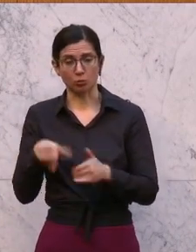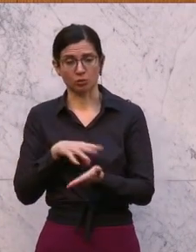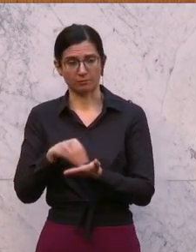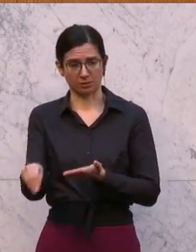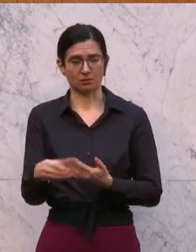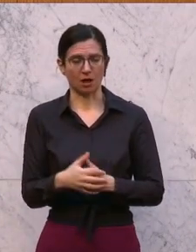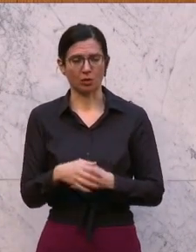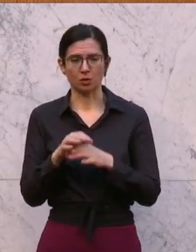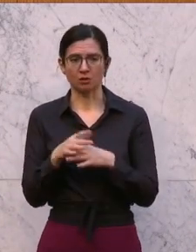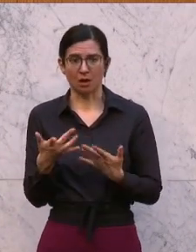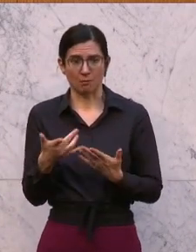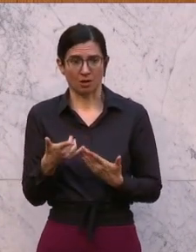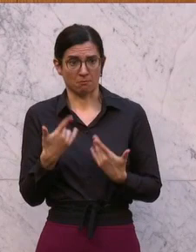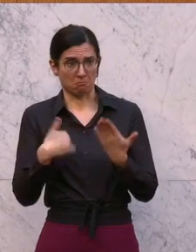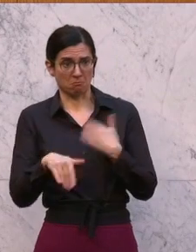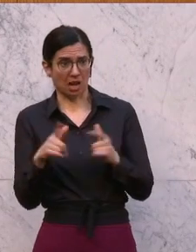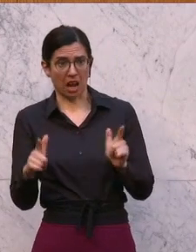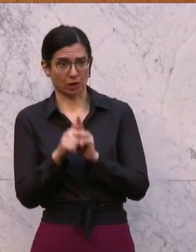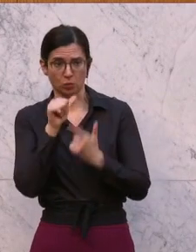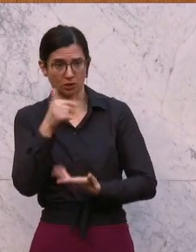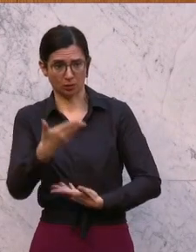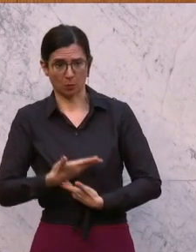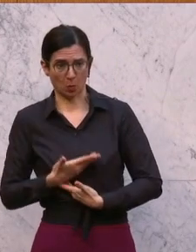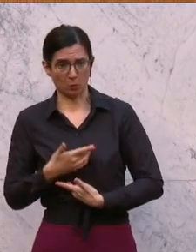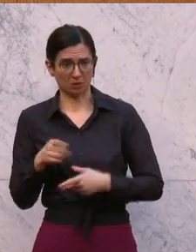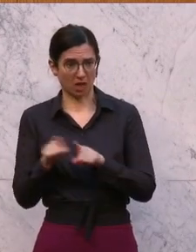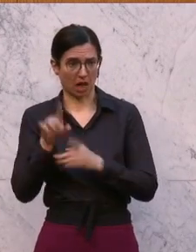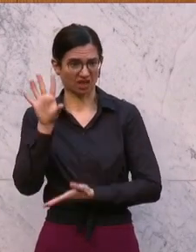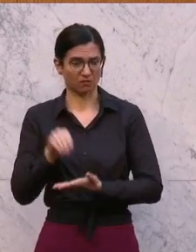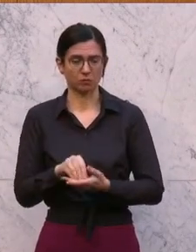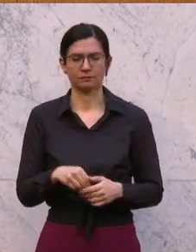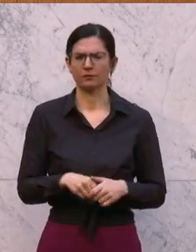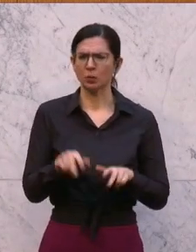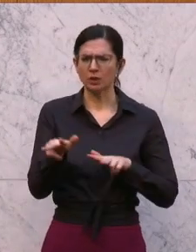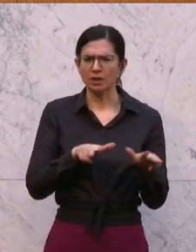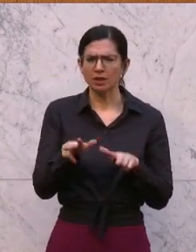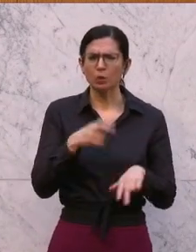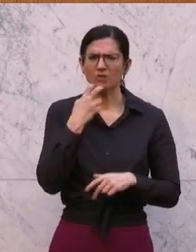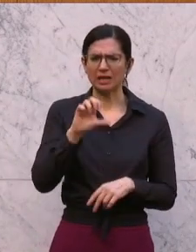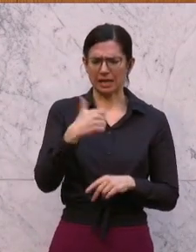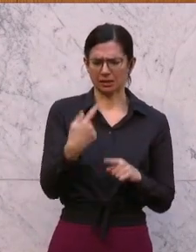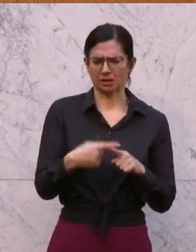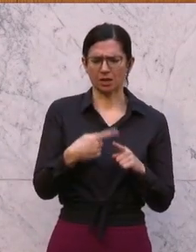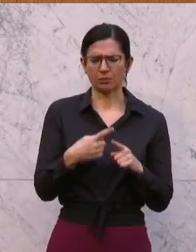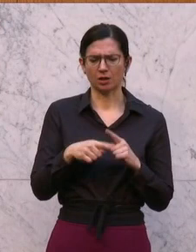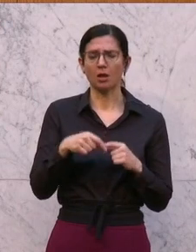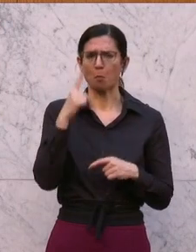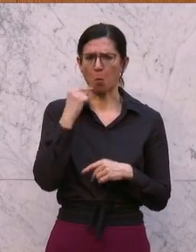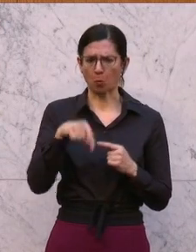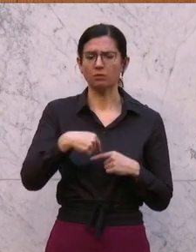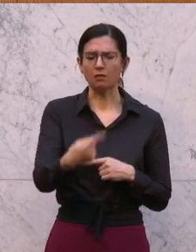bezahlt, ohne mehr Leistung dafür zu bekommen. Und die Regierung möchte am 1. April, also nächsten